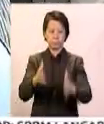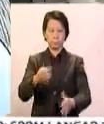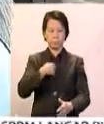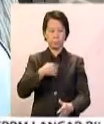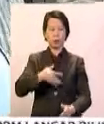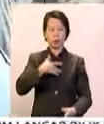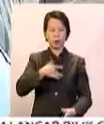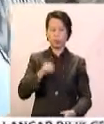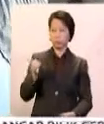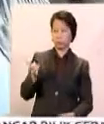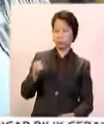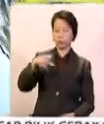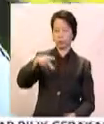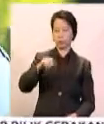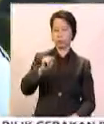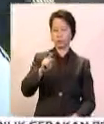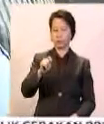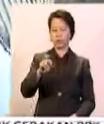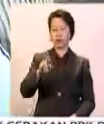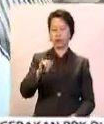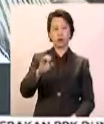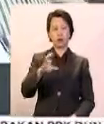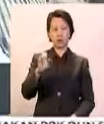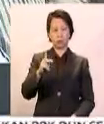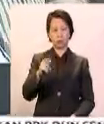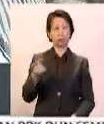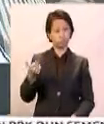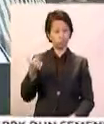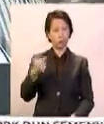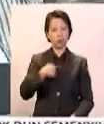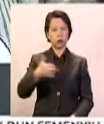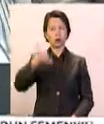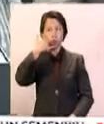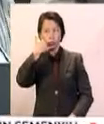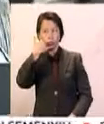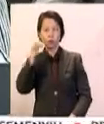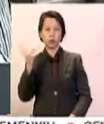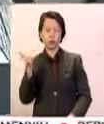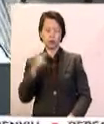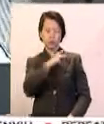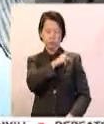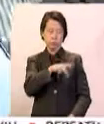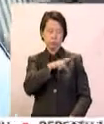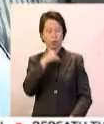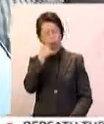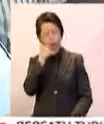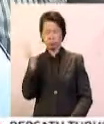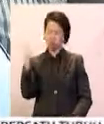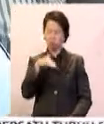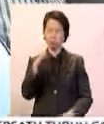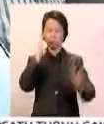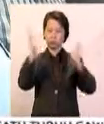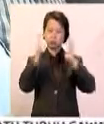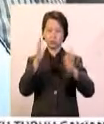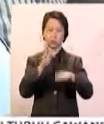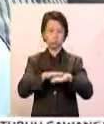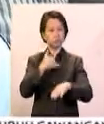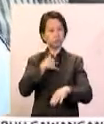merasakan Patrick adalah calon terbaik dan saya menghubunginya secara peribadi untuk datang ke Malaysia